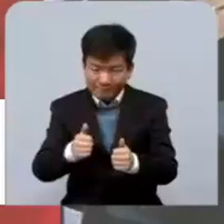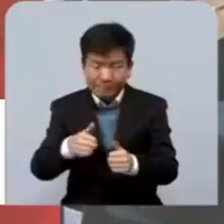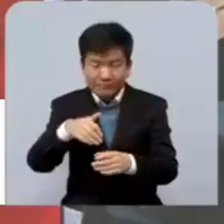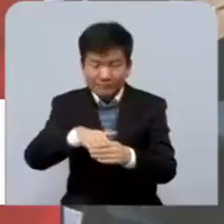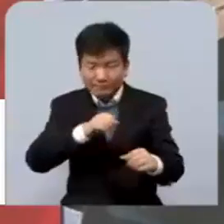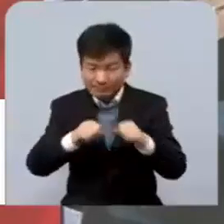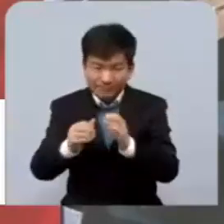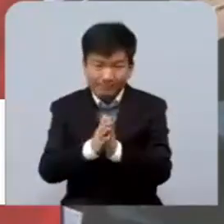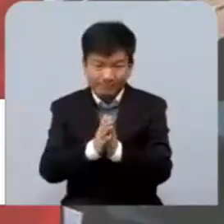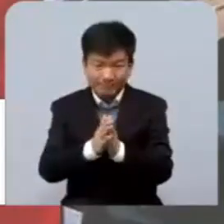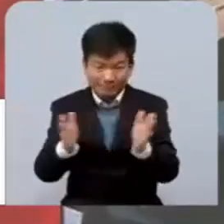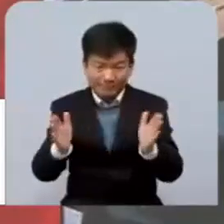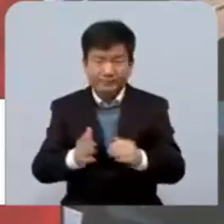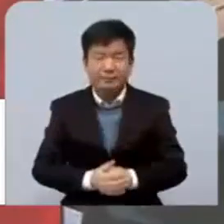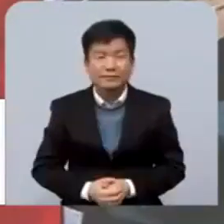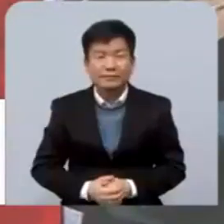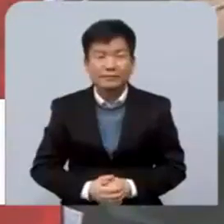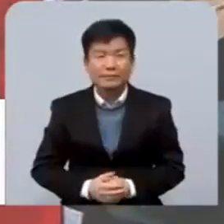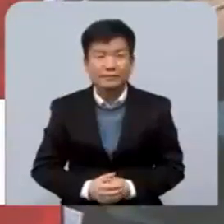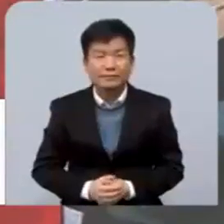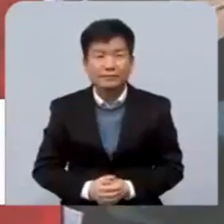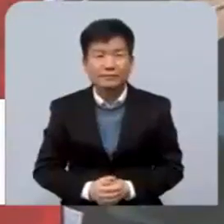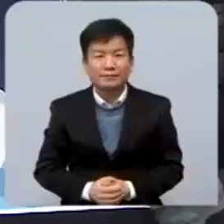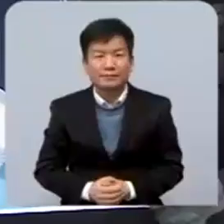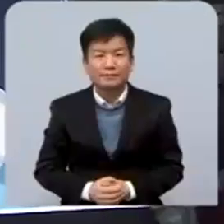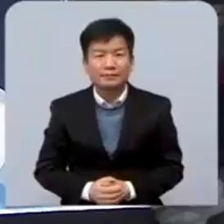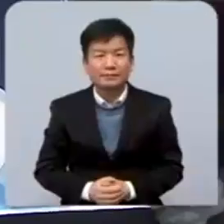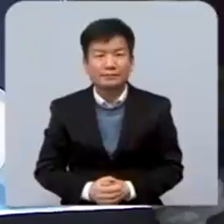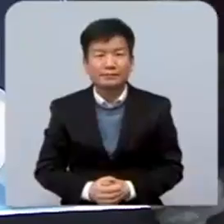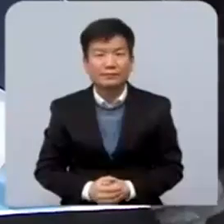있습니다. 송근섭 기자입니다.